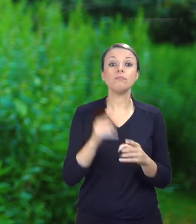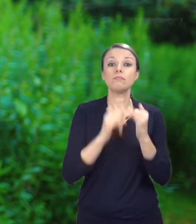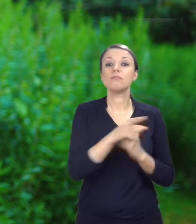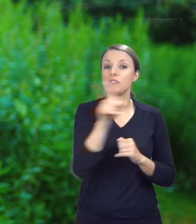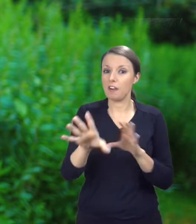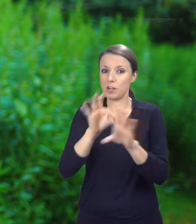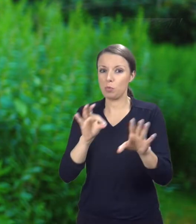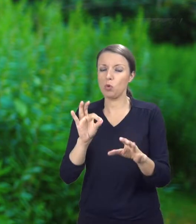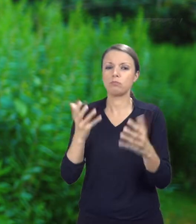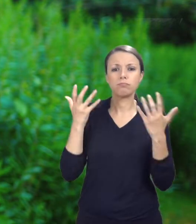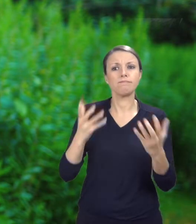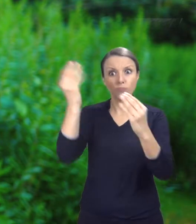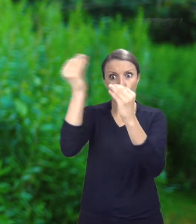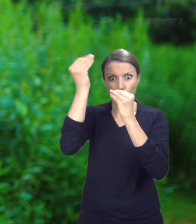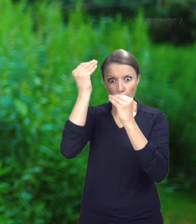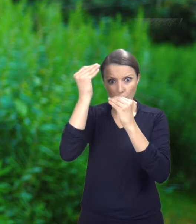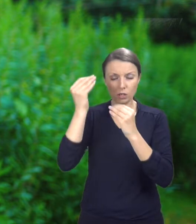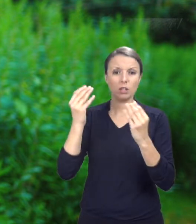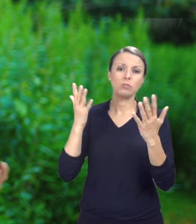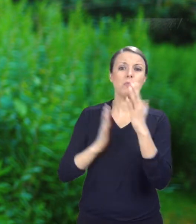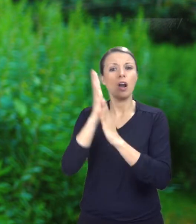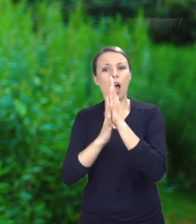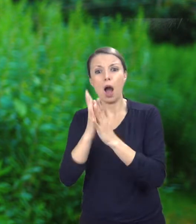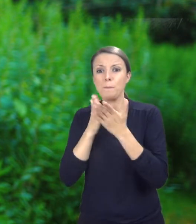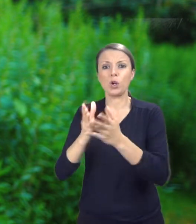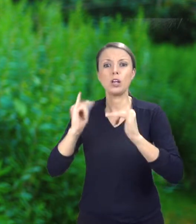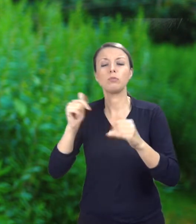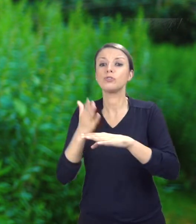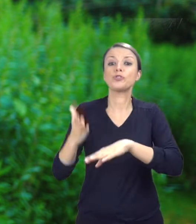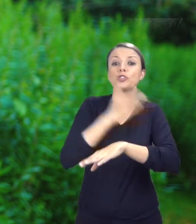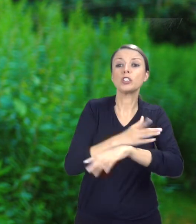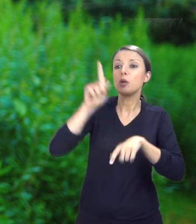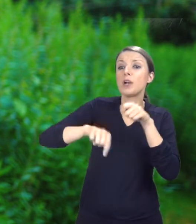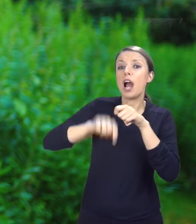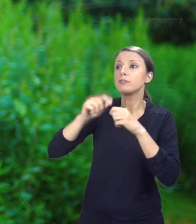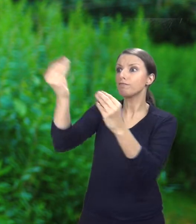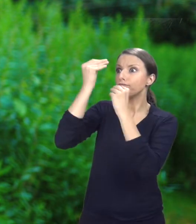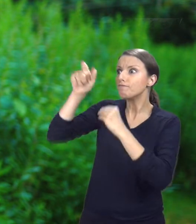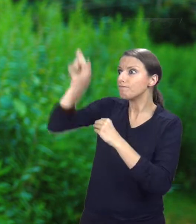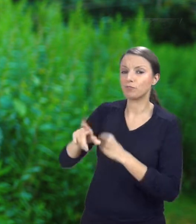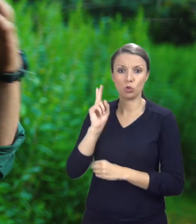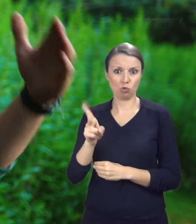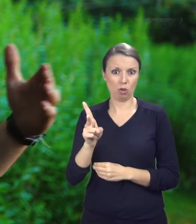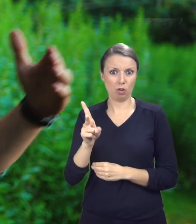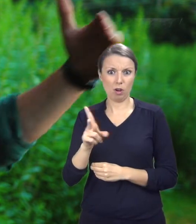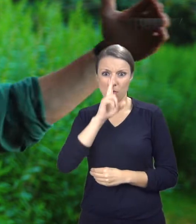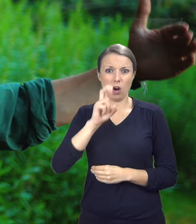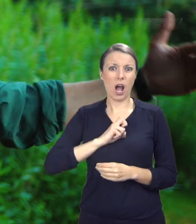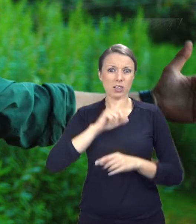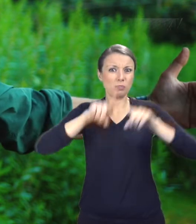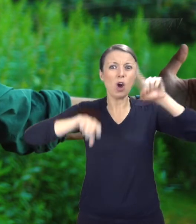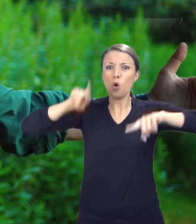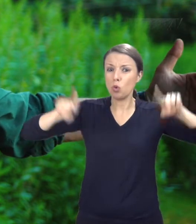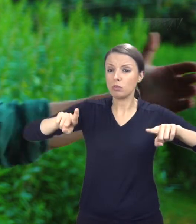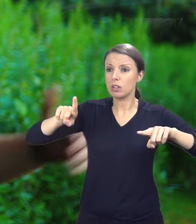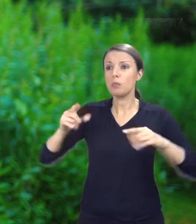wszystkie szkoły przetrwania mają kadrę, która ma odpowiednie doświadczenie, bo czym innym jest, gdy instruktor uczy się od swojego instruktora, jak